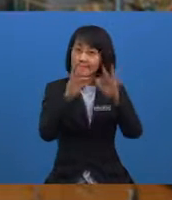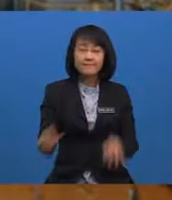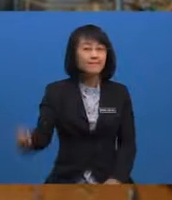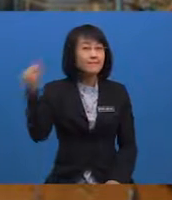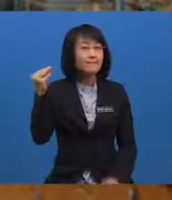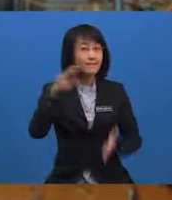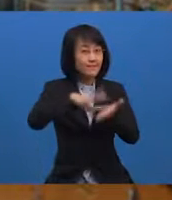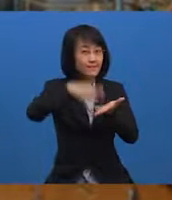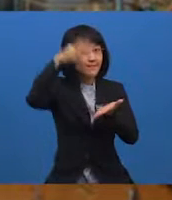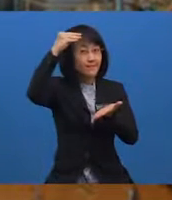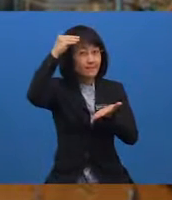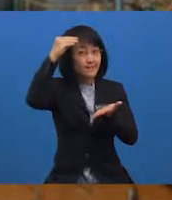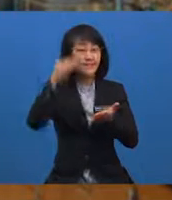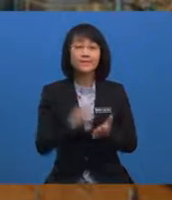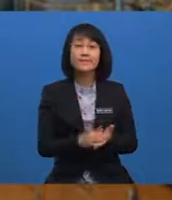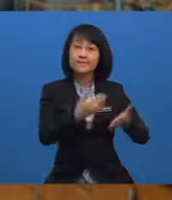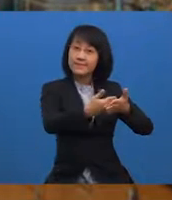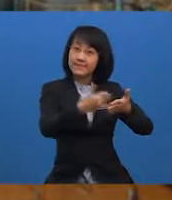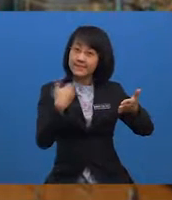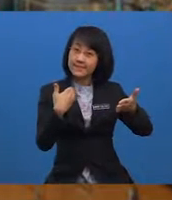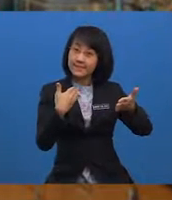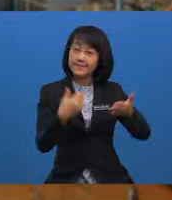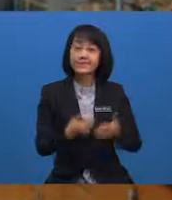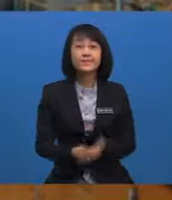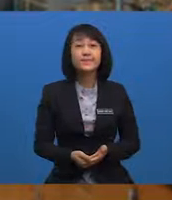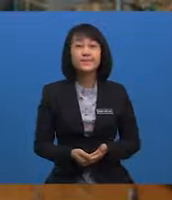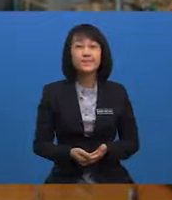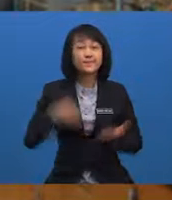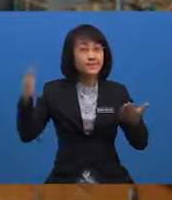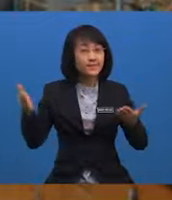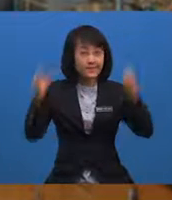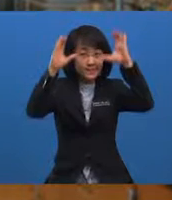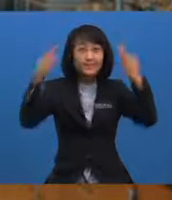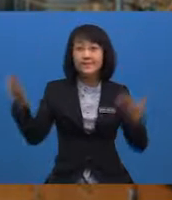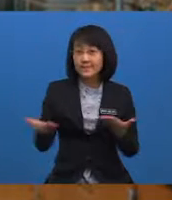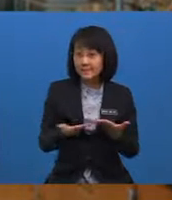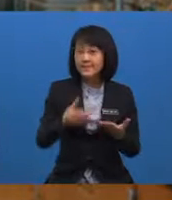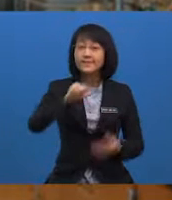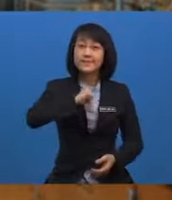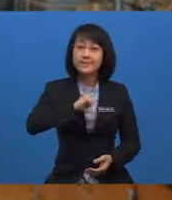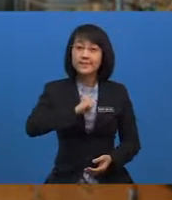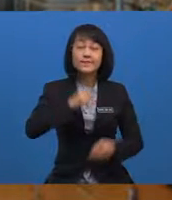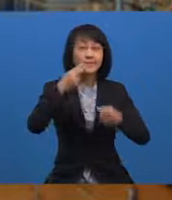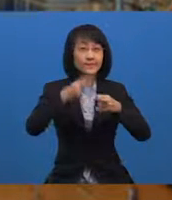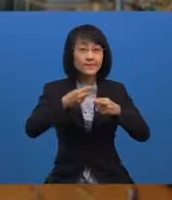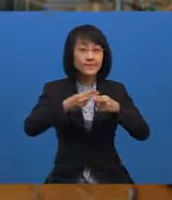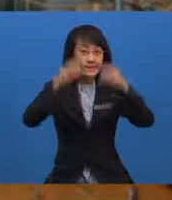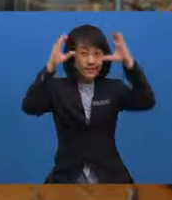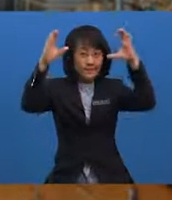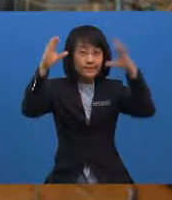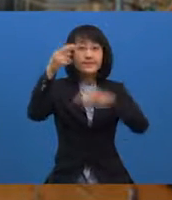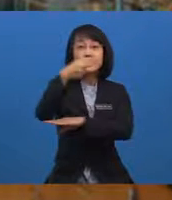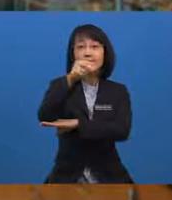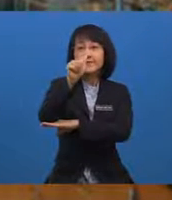belajar. Sebelum itu, izinkan cikgu perkenalkan diri cikgu. Nama cikgu, Cikgu